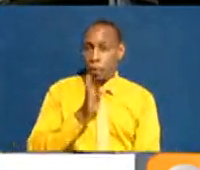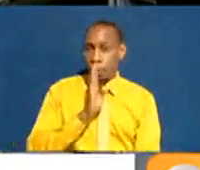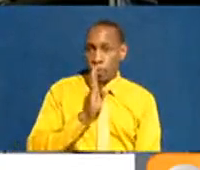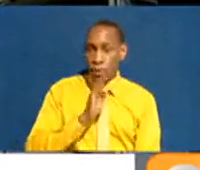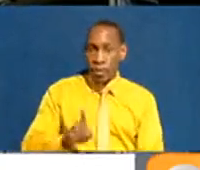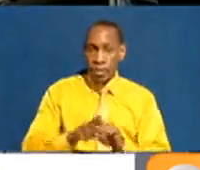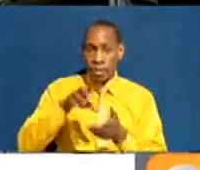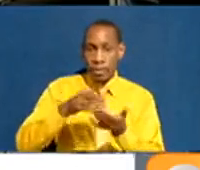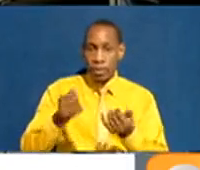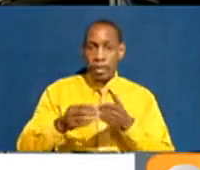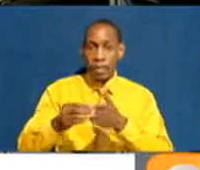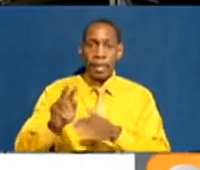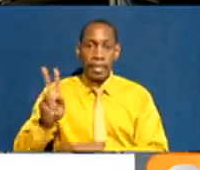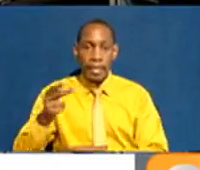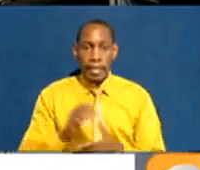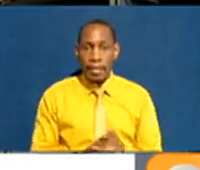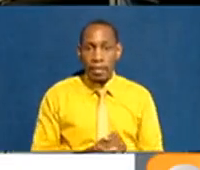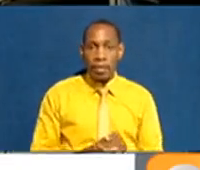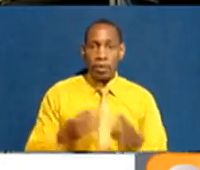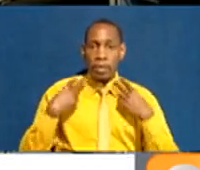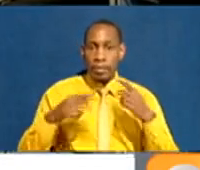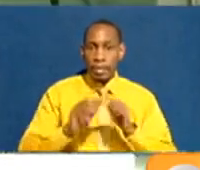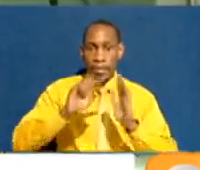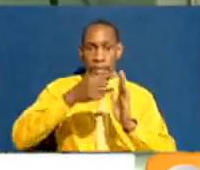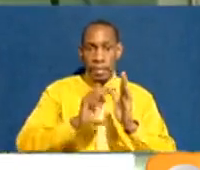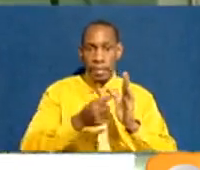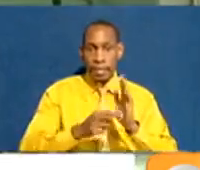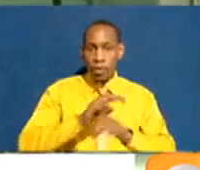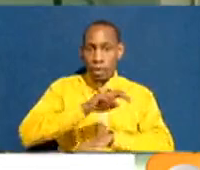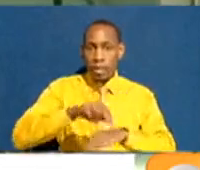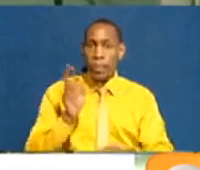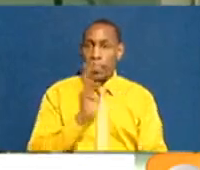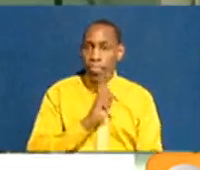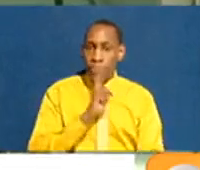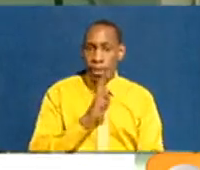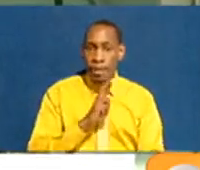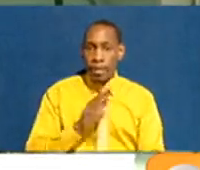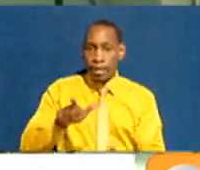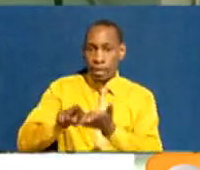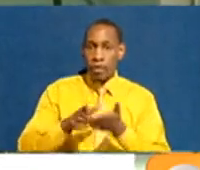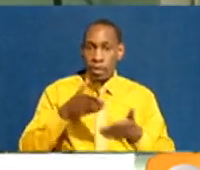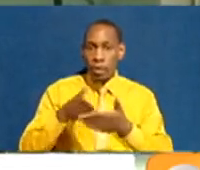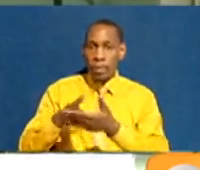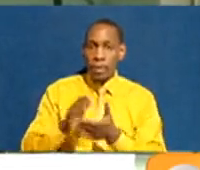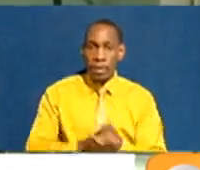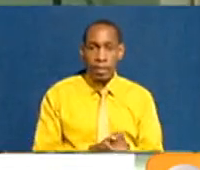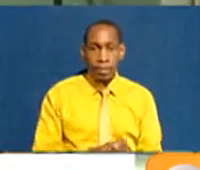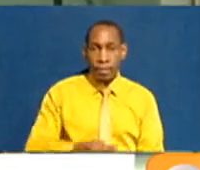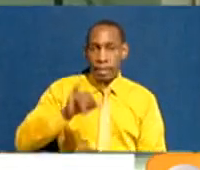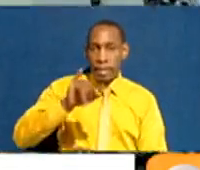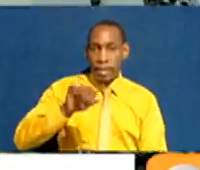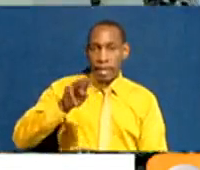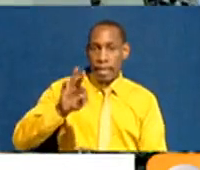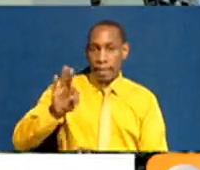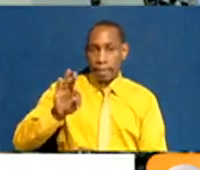hali iliyoweka taifa katika kurunzi na kuyorodhesha katika mataifa yenye hatari ya kunyimwa mkopo na shirika la fedha duniani